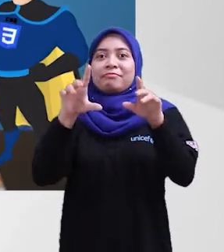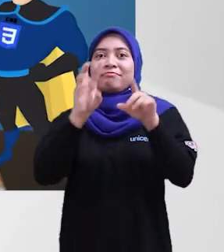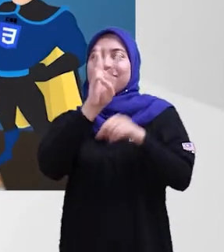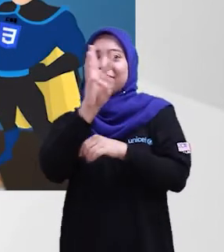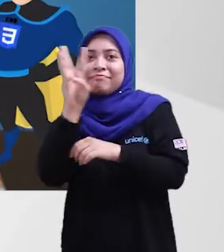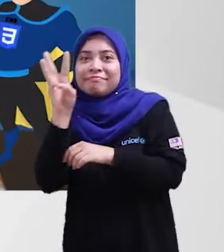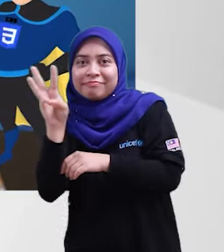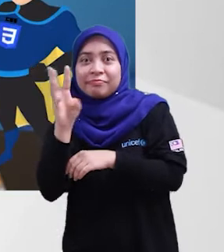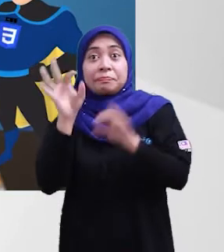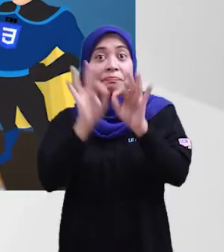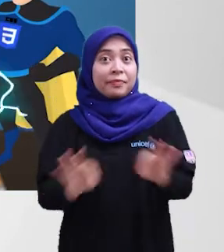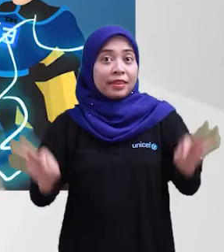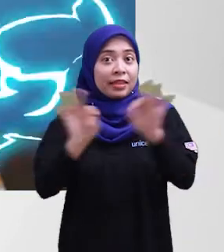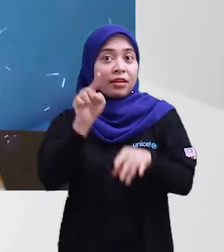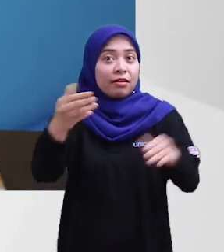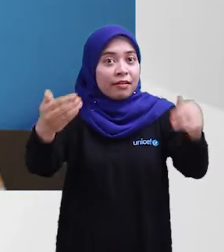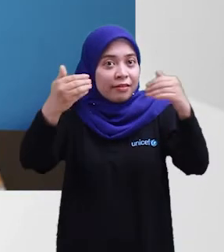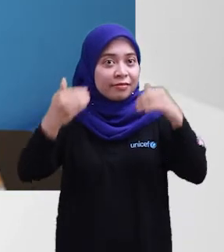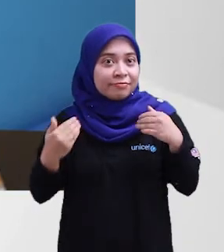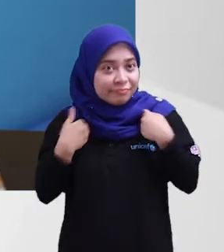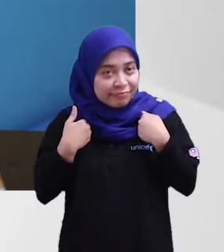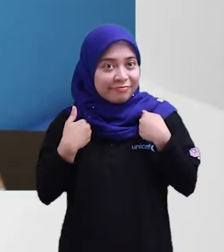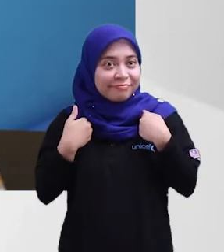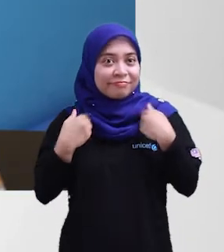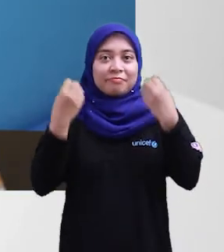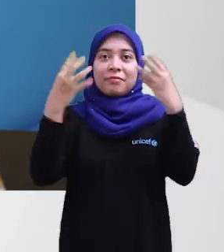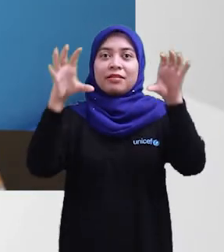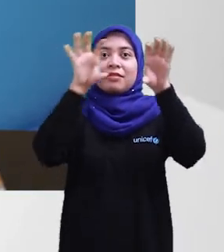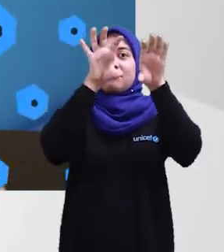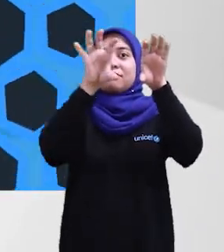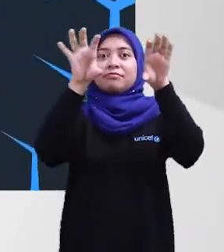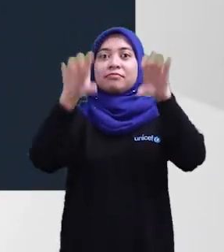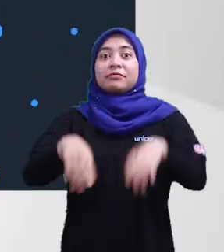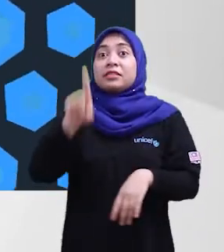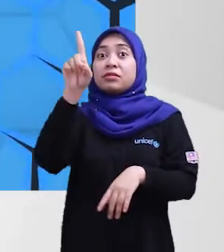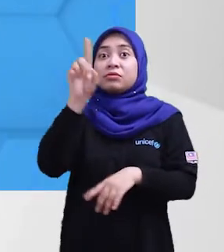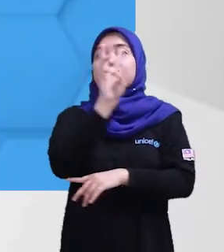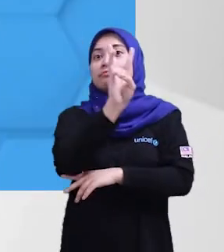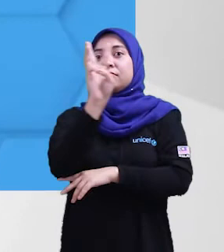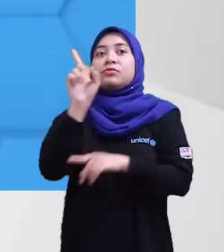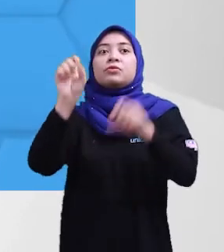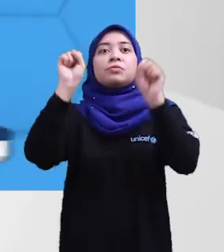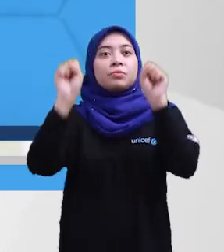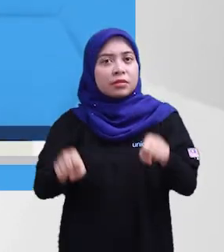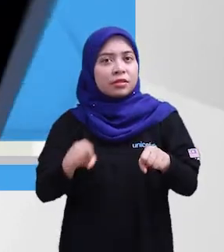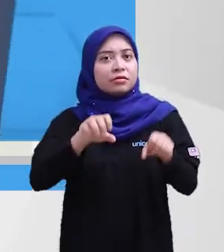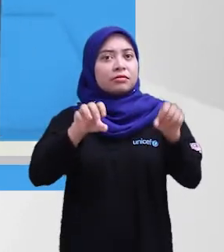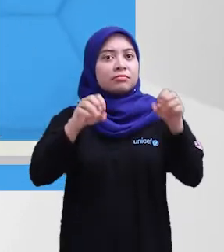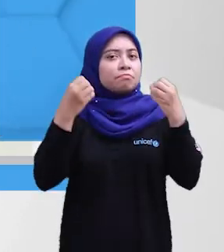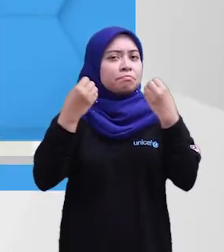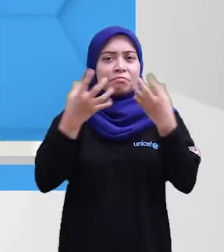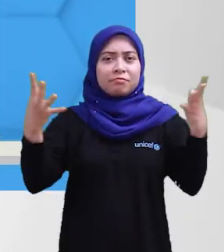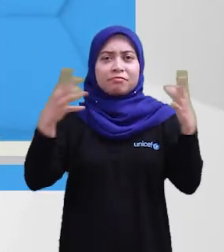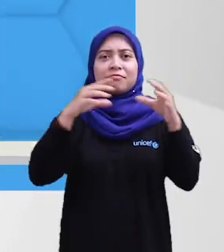membentuk rupa bentuk suatu laman web. Yang penting, jika anda mempunyai banyak halaman dalam satu laman web, anda boleh memastikan